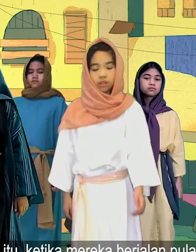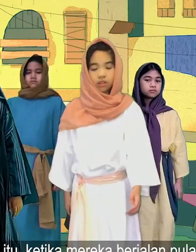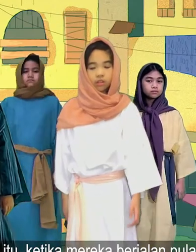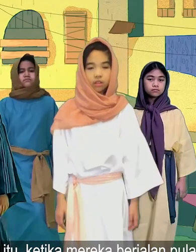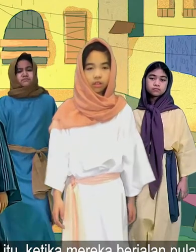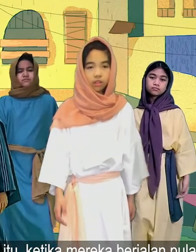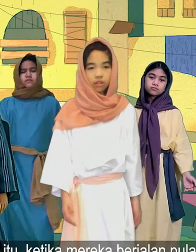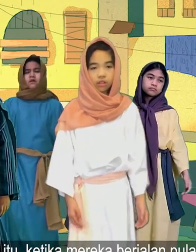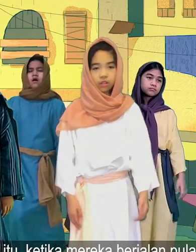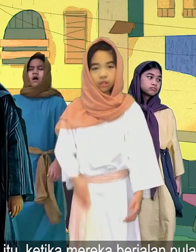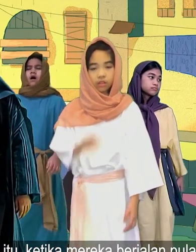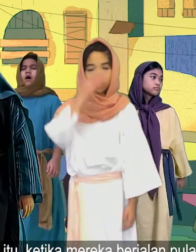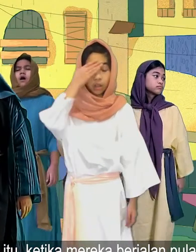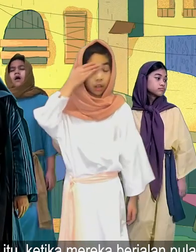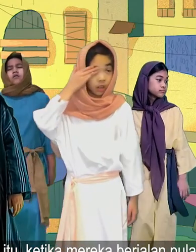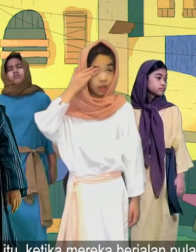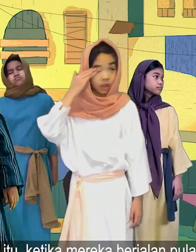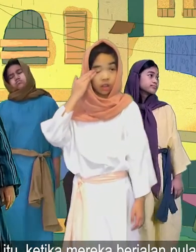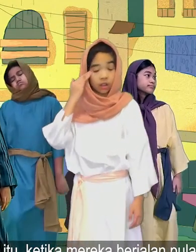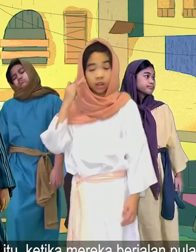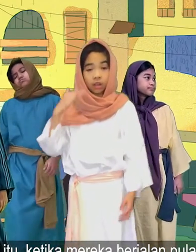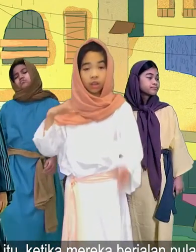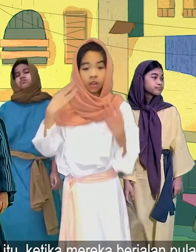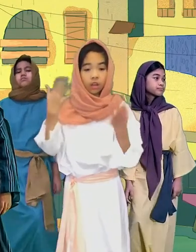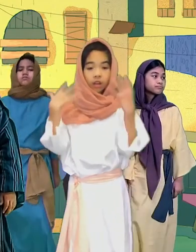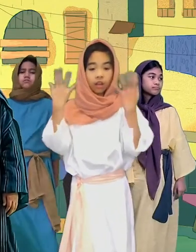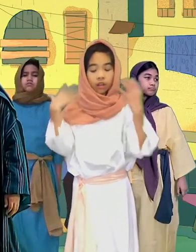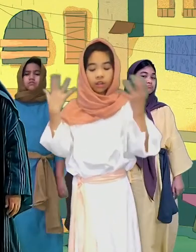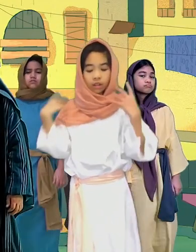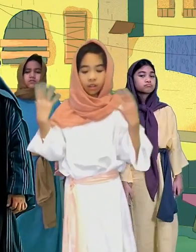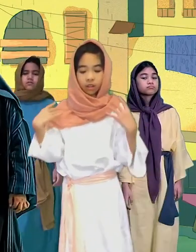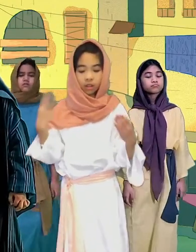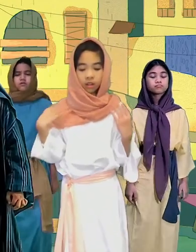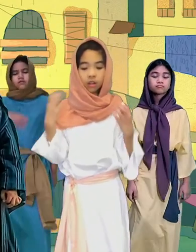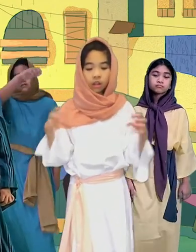tanpa diketahui orang tuanya.